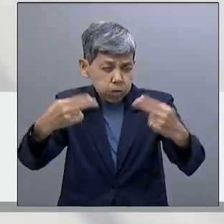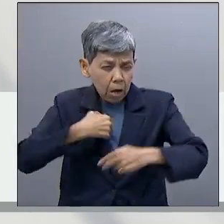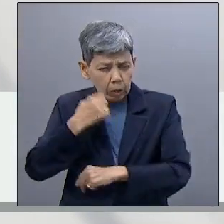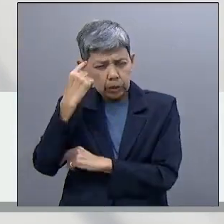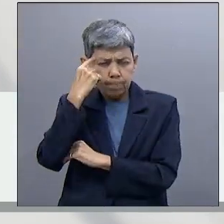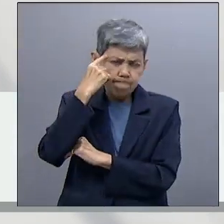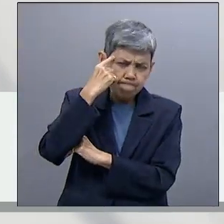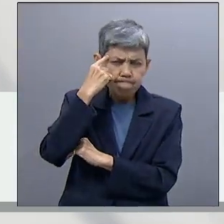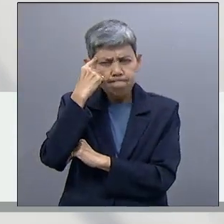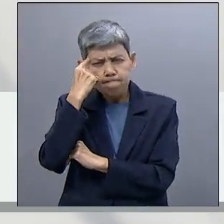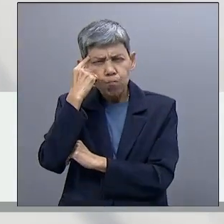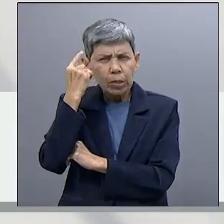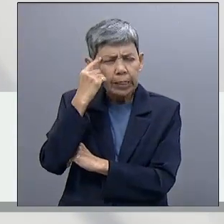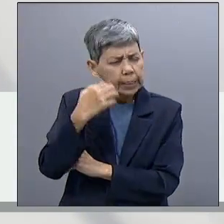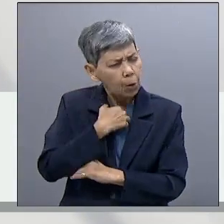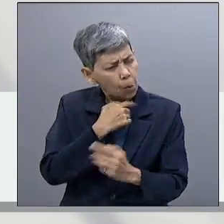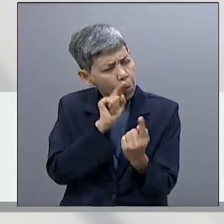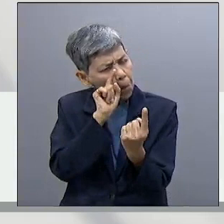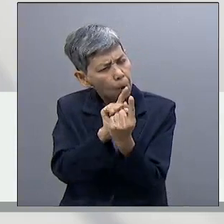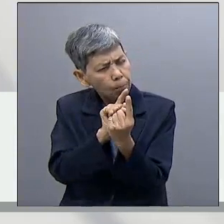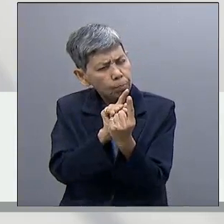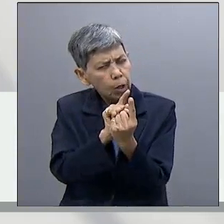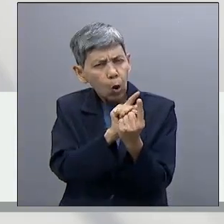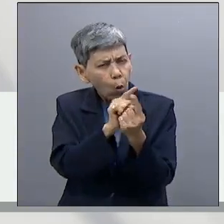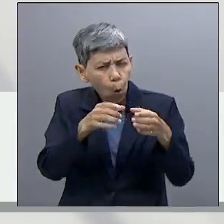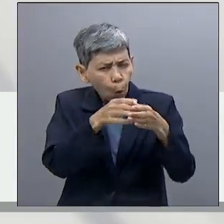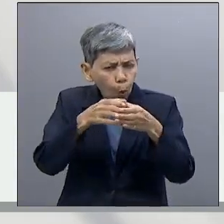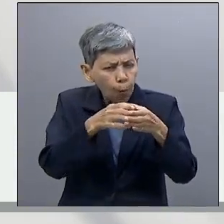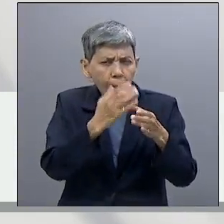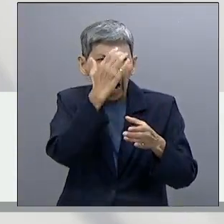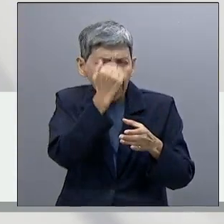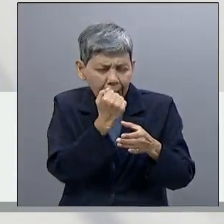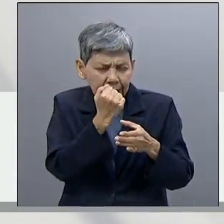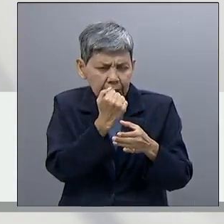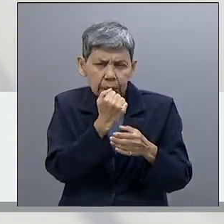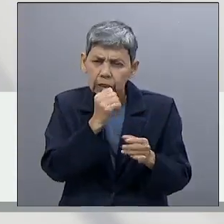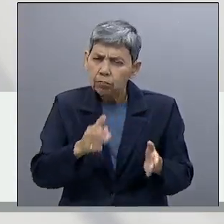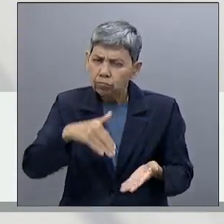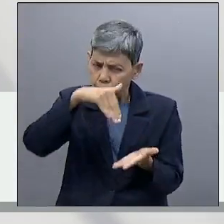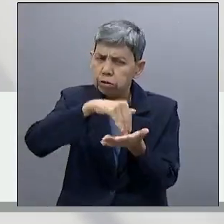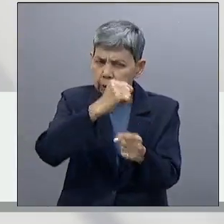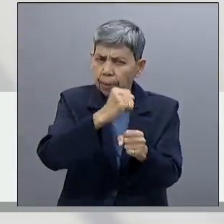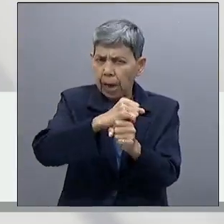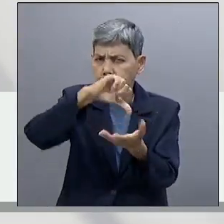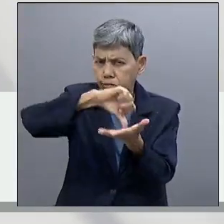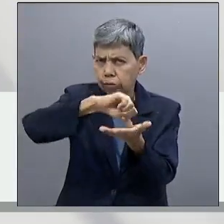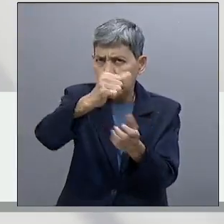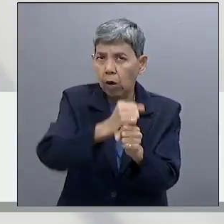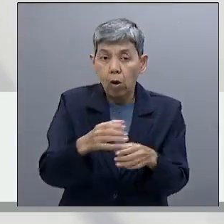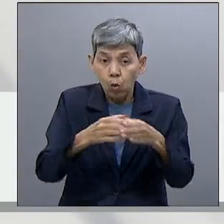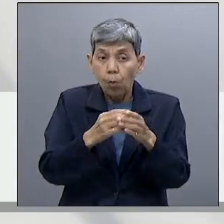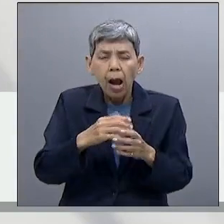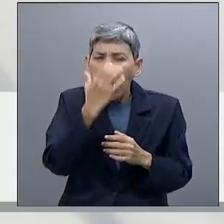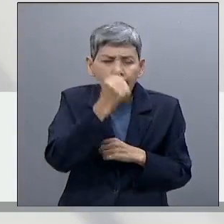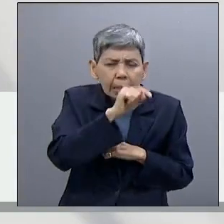ะต้องไปพบตัวแทนของฮามาสโดยตรงจะเป็นการดีที่สุดและตัวแทนของฮามาสอยู่ตรง